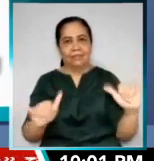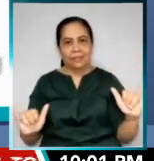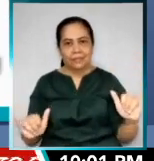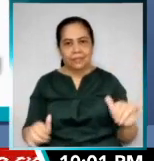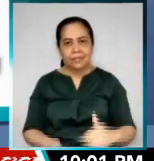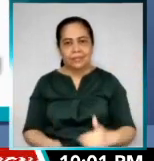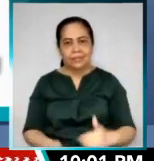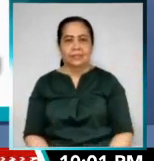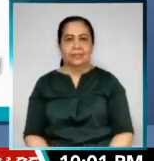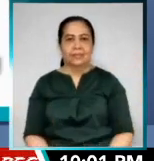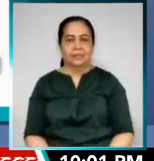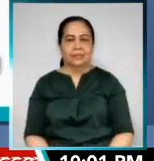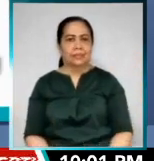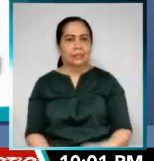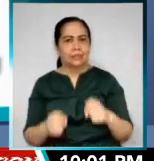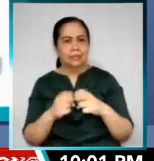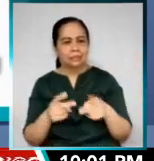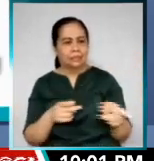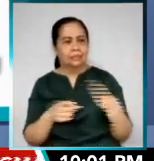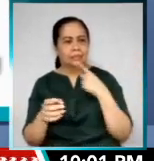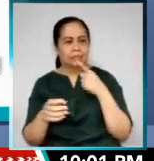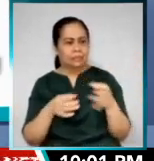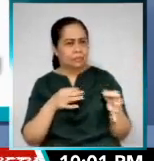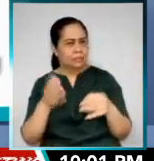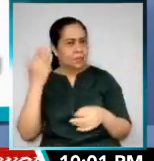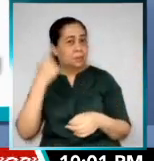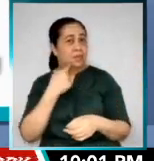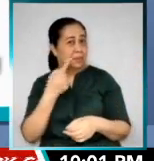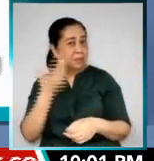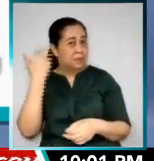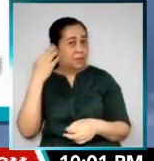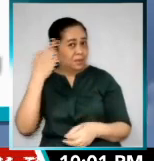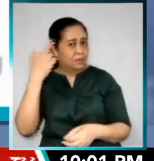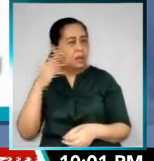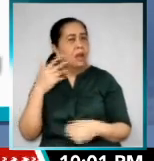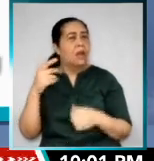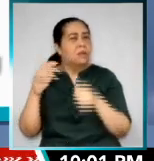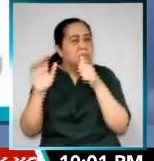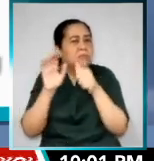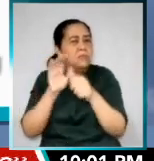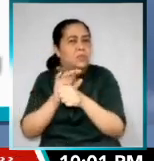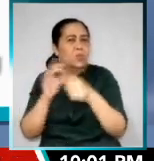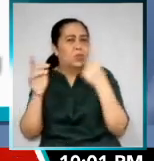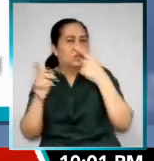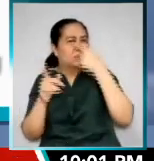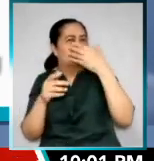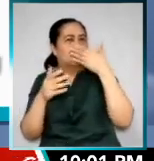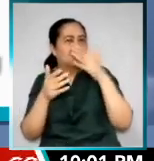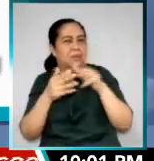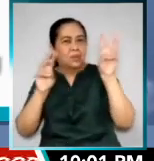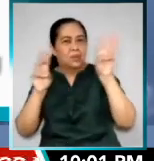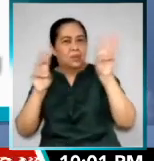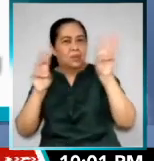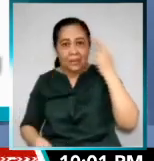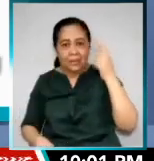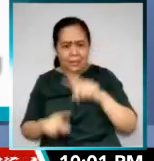Kahit ang paliwanag dati ay sumisilong lamang ang mga ito dahil masama ang panahon. Pero kita-kita natin sa